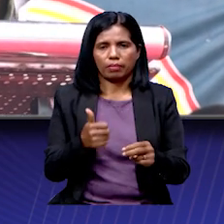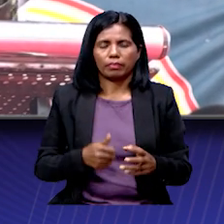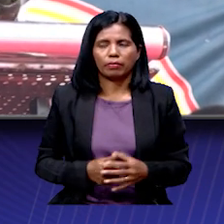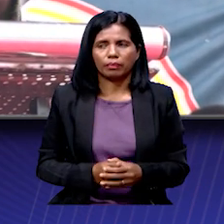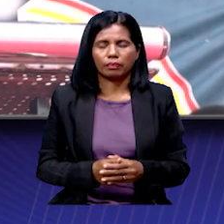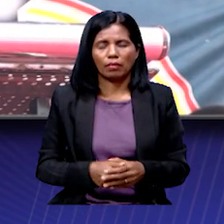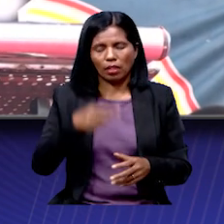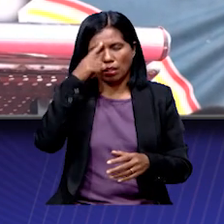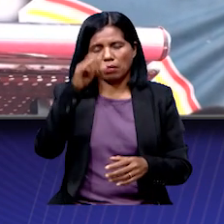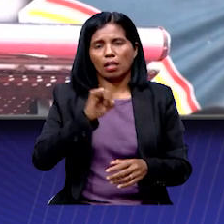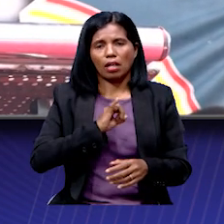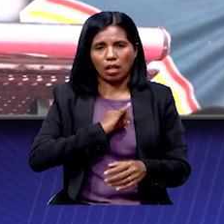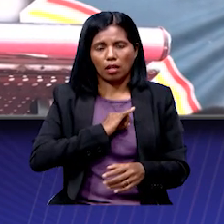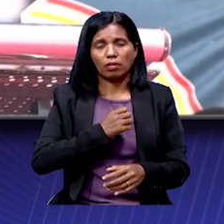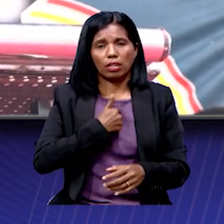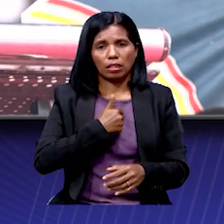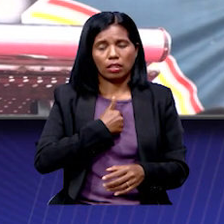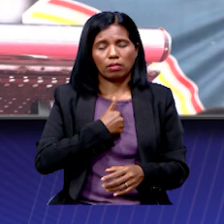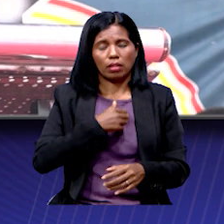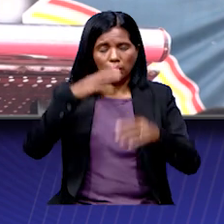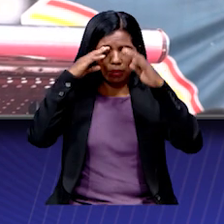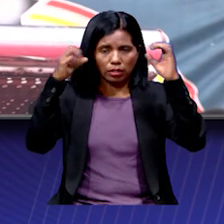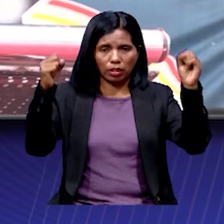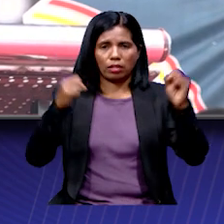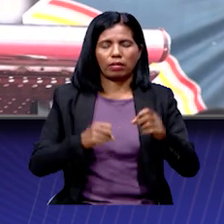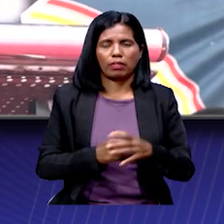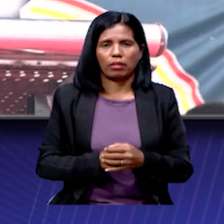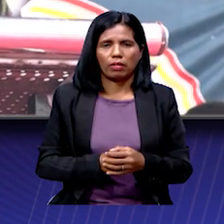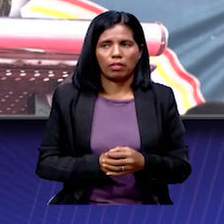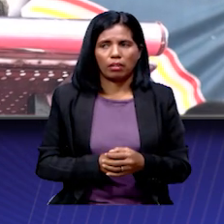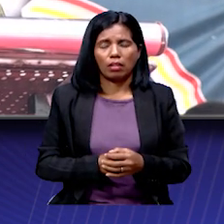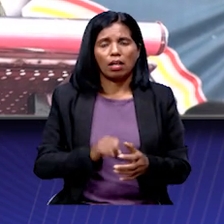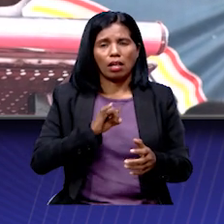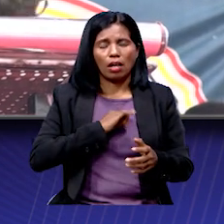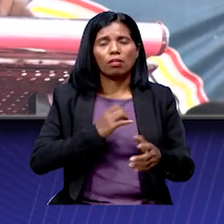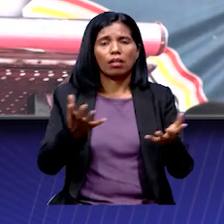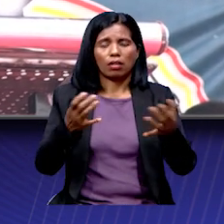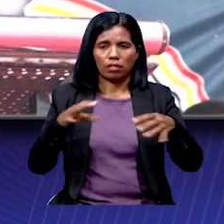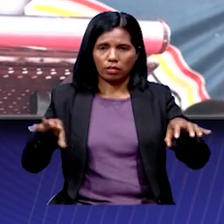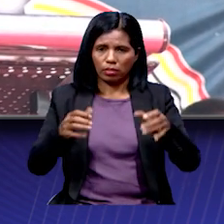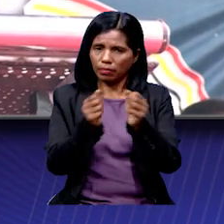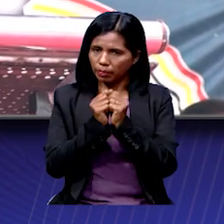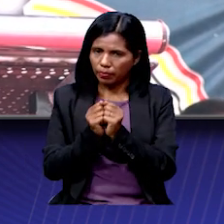Pamne nema kau kanda tau ni amba presiden da republika. Hau hakar sirvisu amutu.